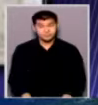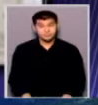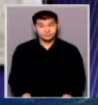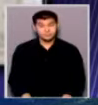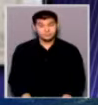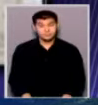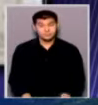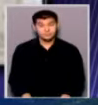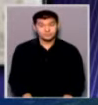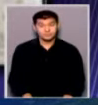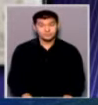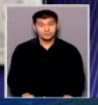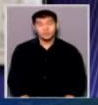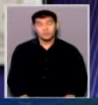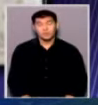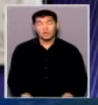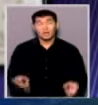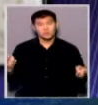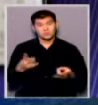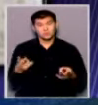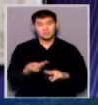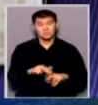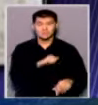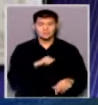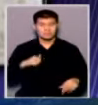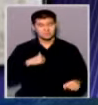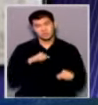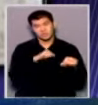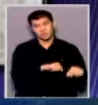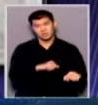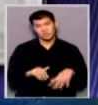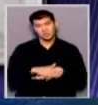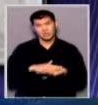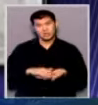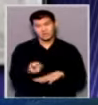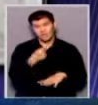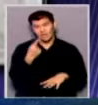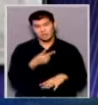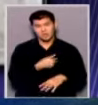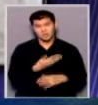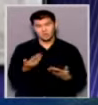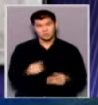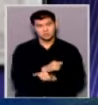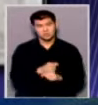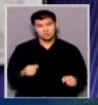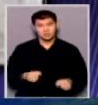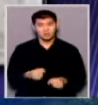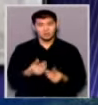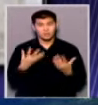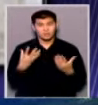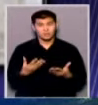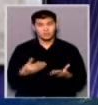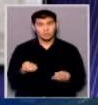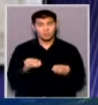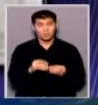Соған енді барынша қорғанып бармаса деп айтқым келеді жалпы халыққа. Бір, екі, үш, уже 10